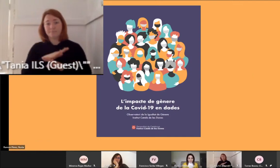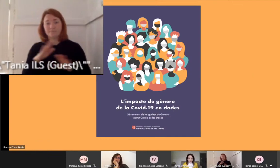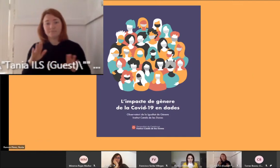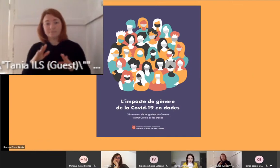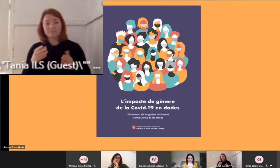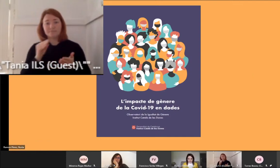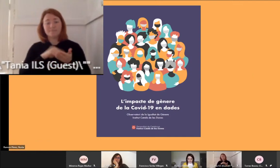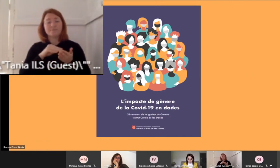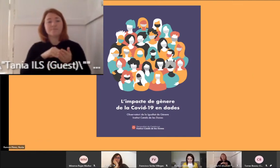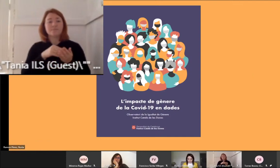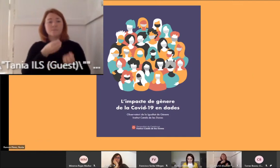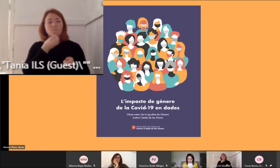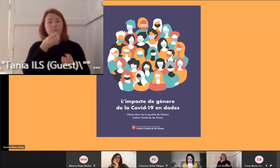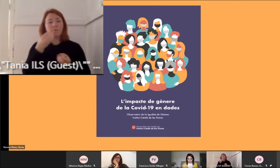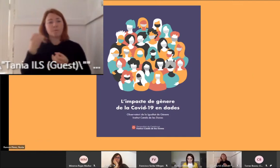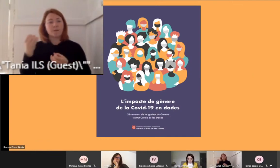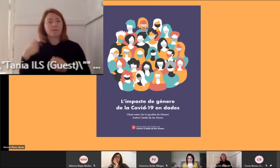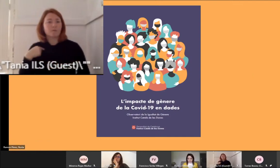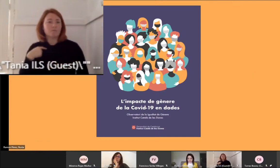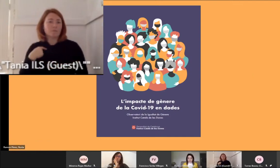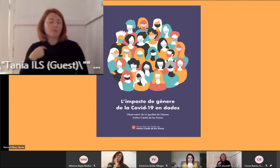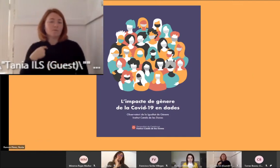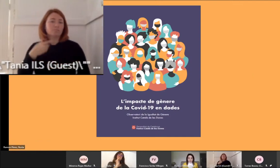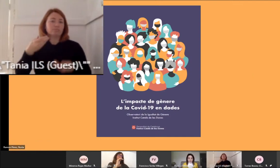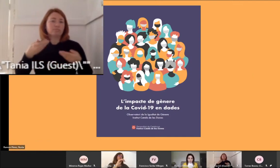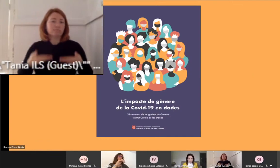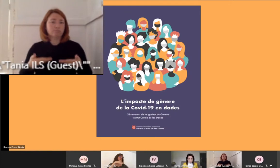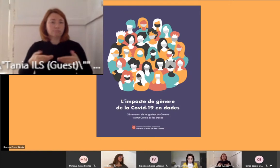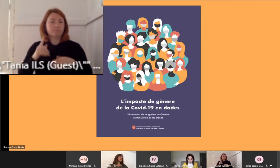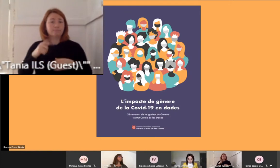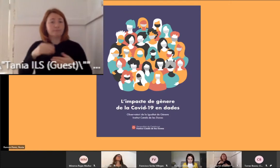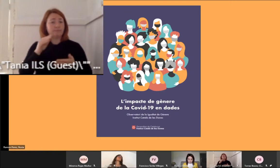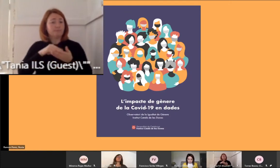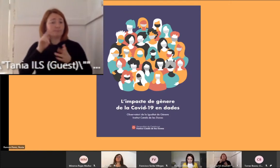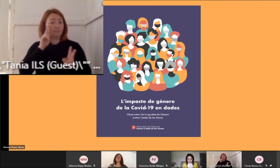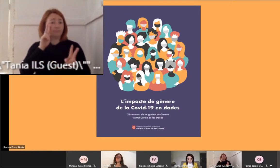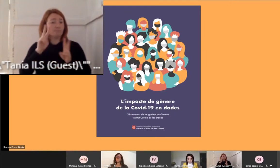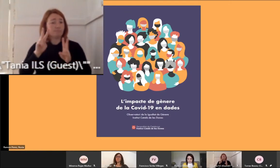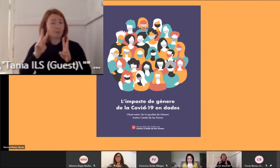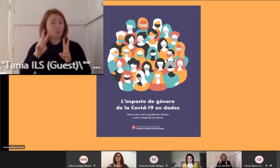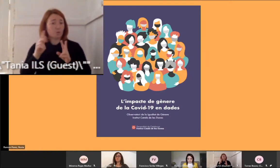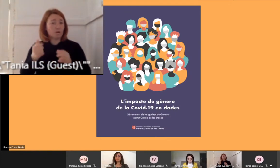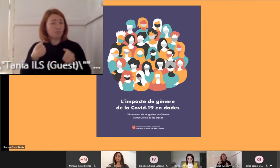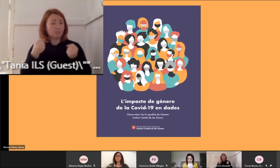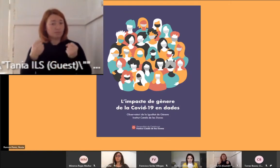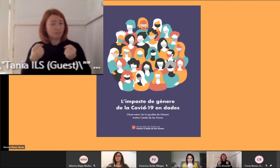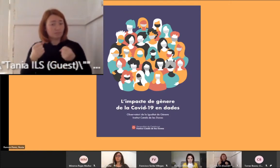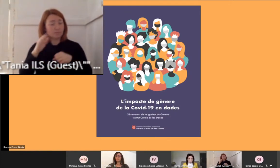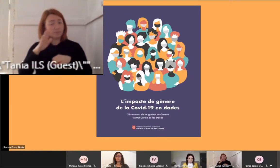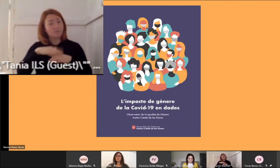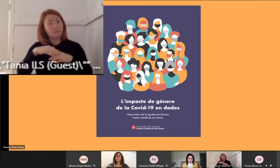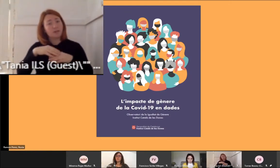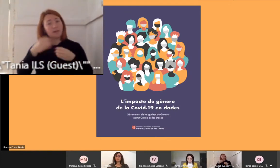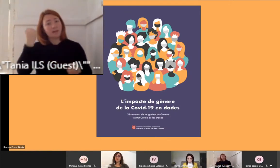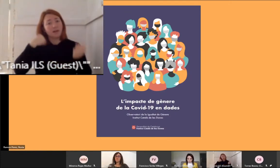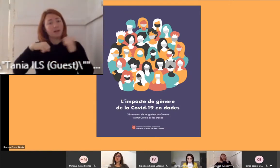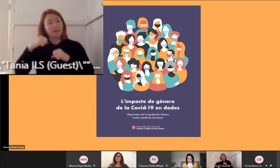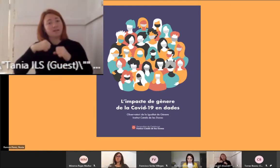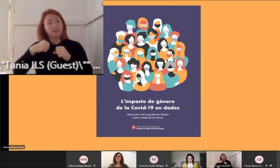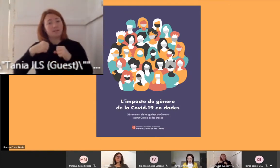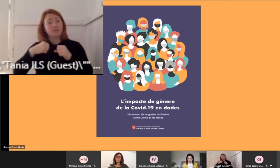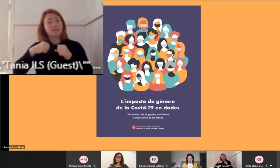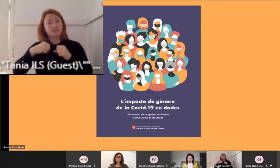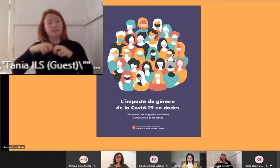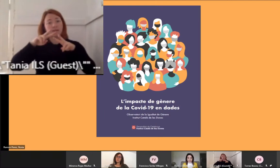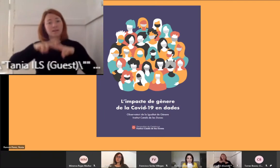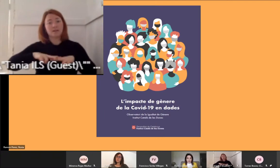són feixugues, però també és cert que són il·lustratives, i per tant doncs esperem que exercicis d'anàlisi com el d'aquest dossier doncs puguin